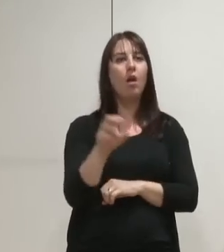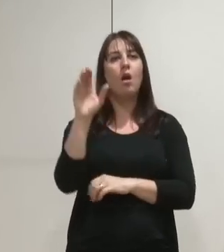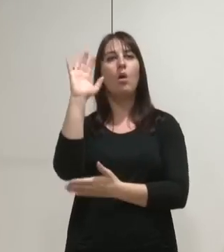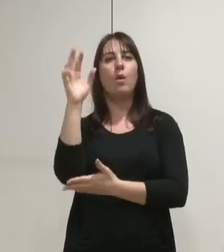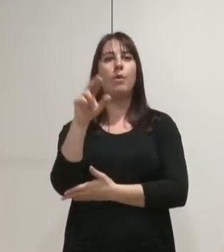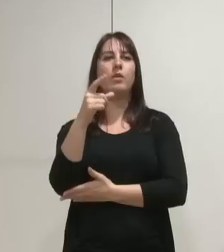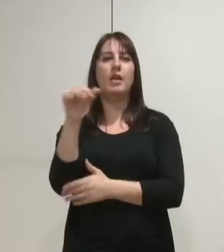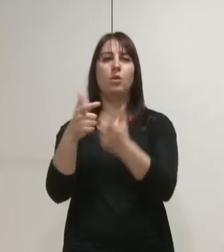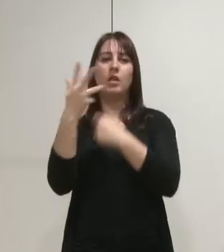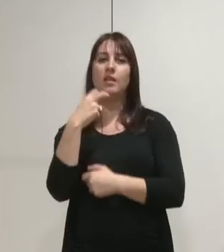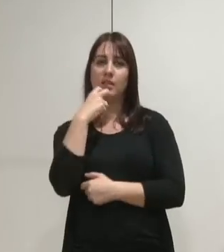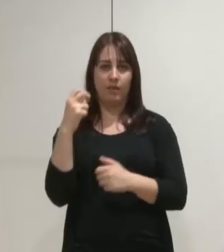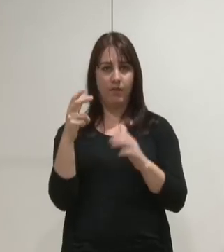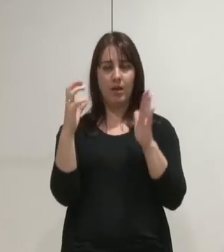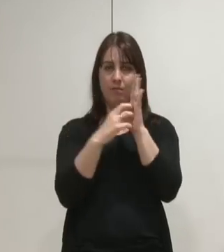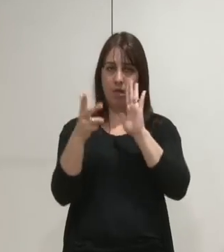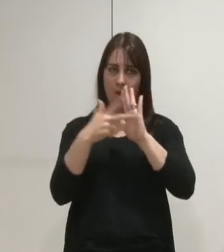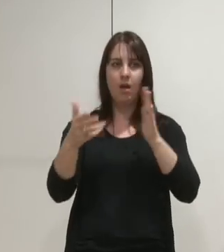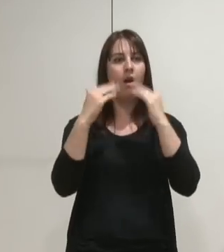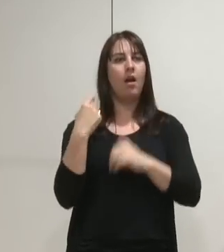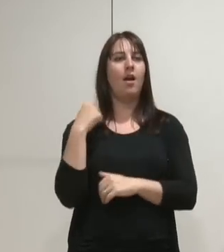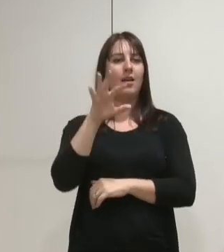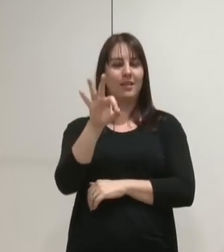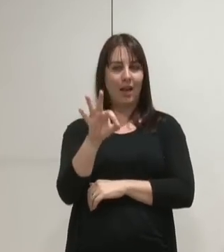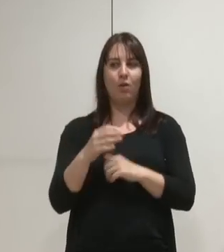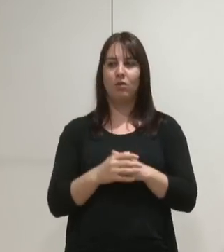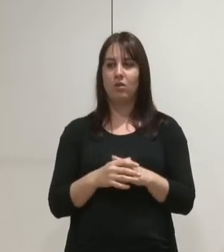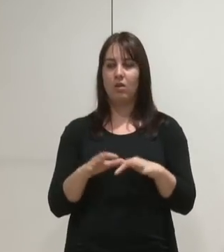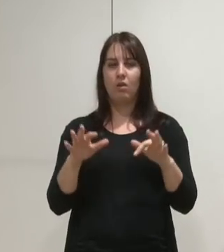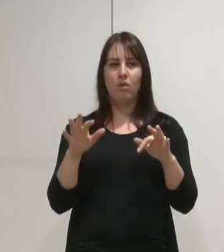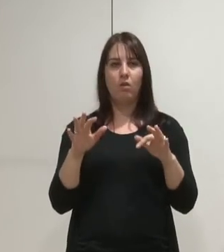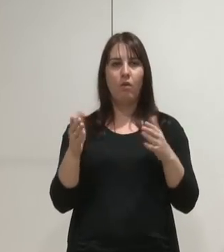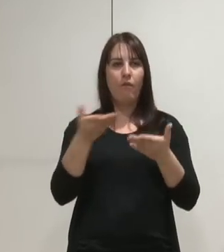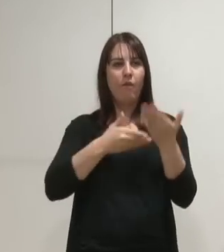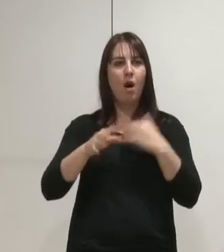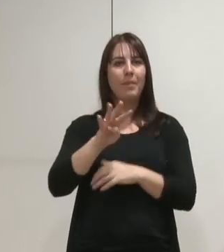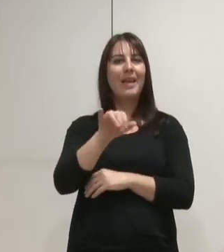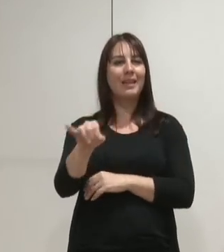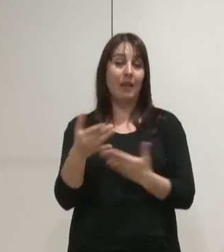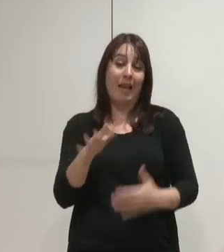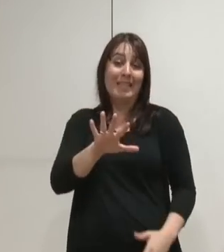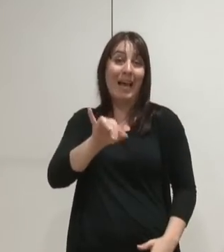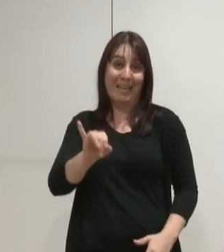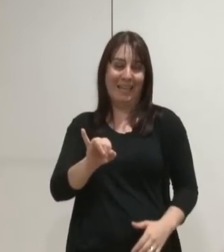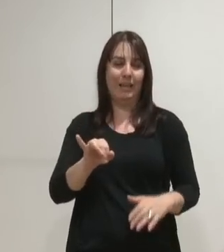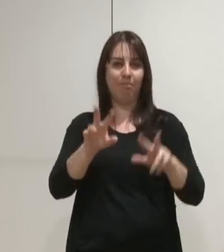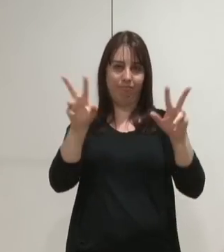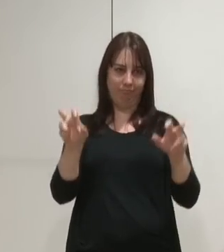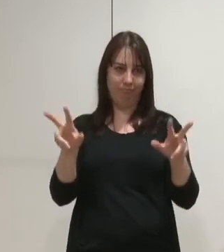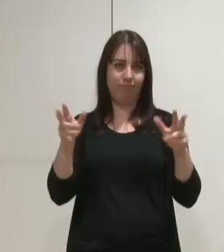délibération adopté la 50 porte sur le forum 4i qui est devenu 5i cette année donc là il s'agit de